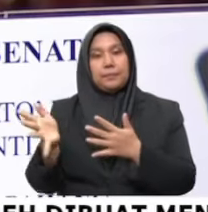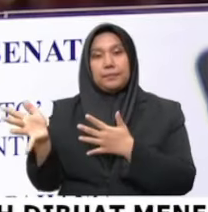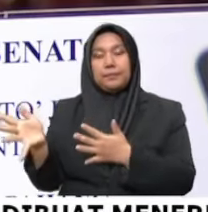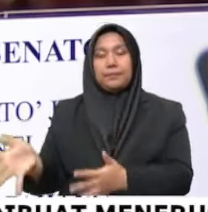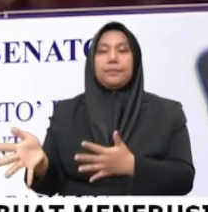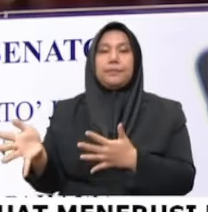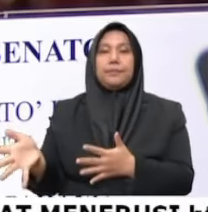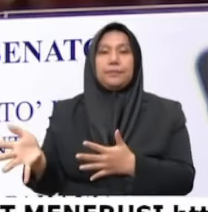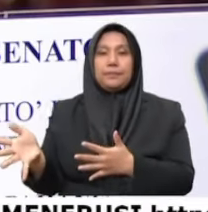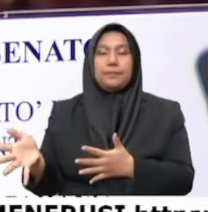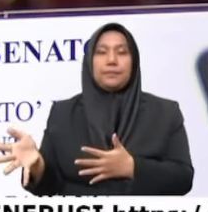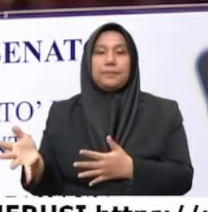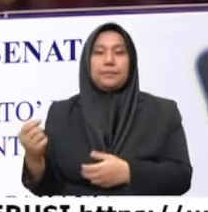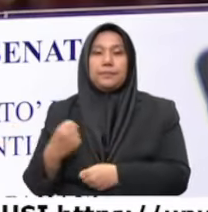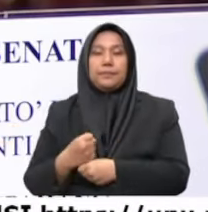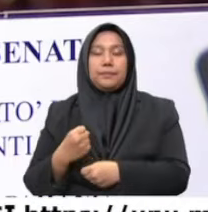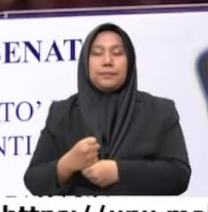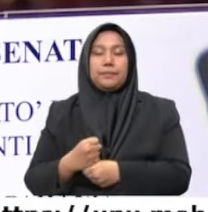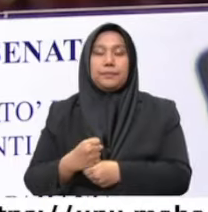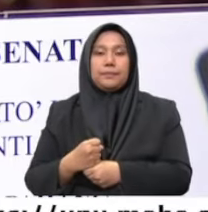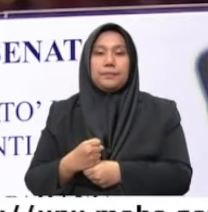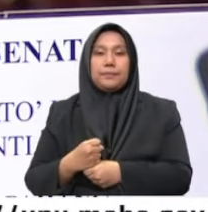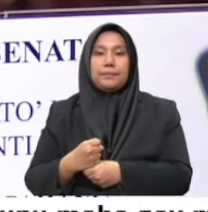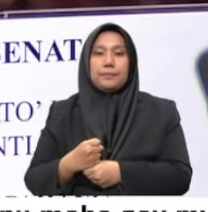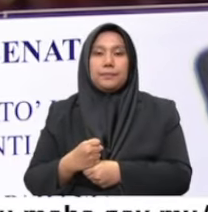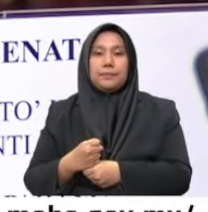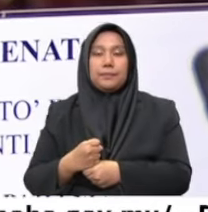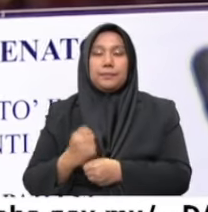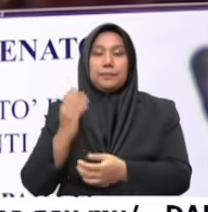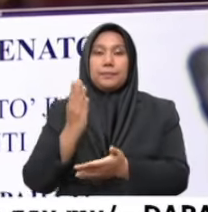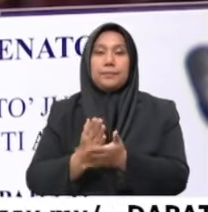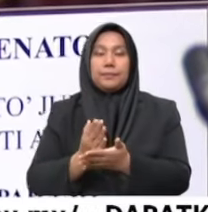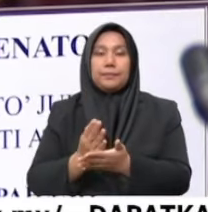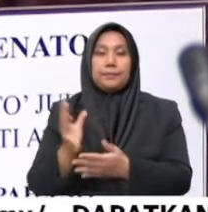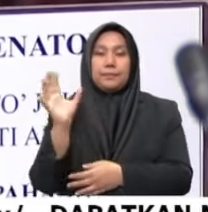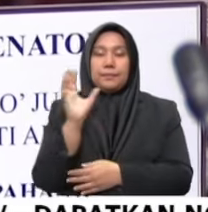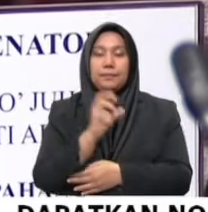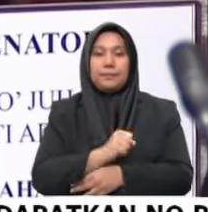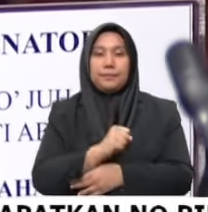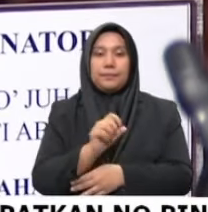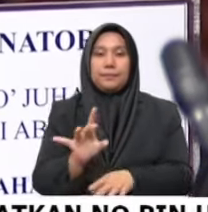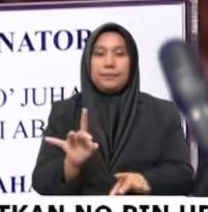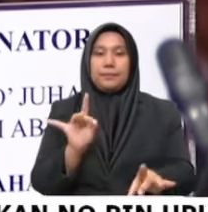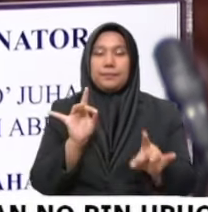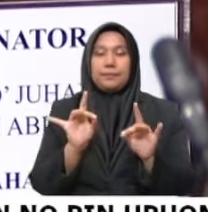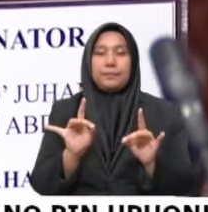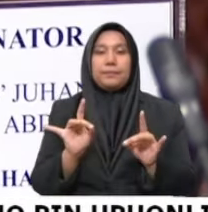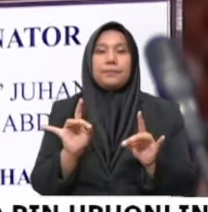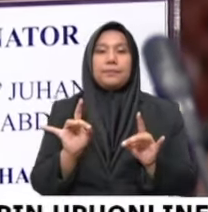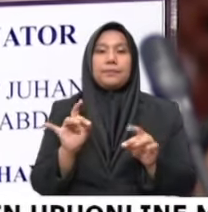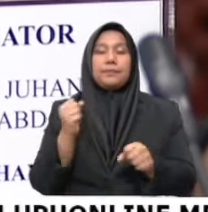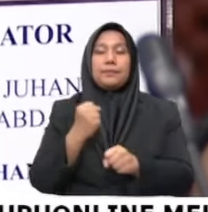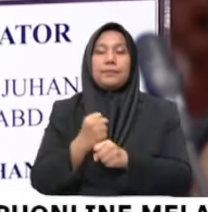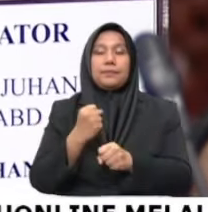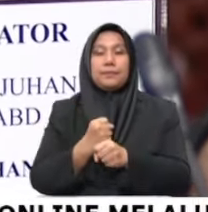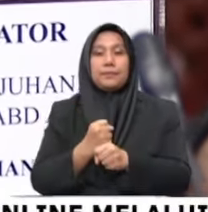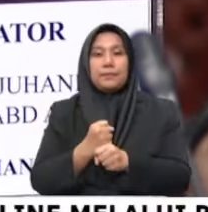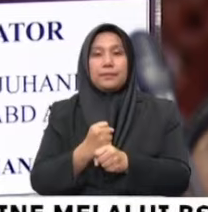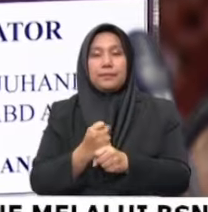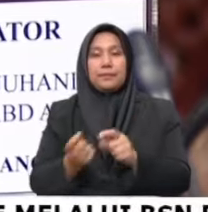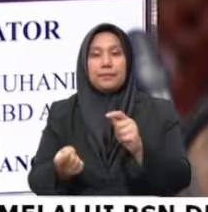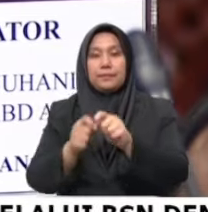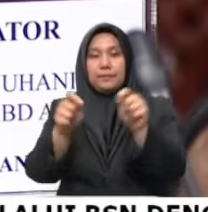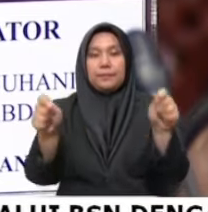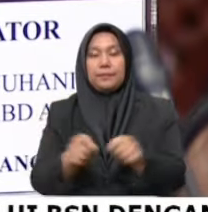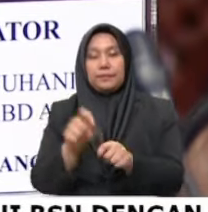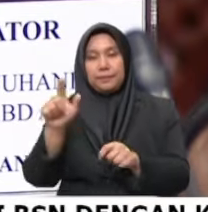Kementerian Kesihatan, Jabatan Kesihatan untuk memilih pekerjaan di sektor swasta ataupun di